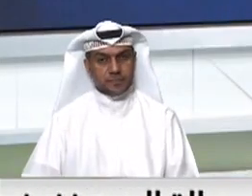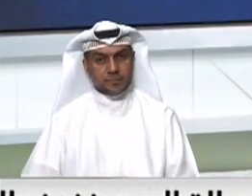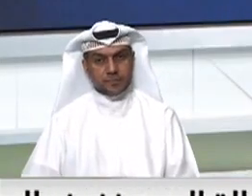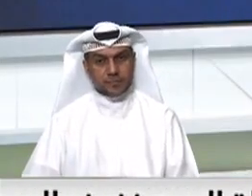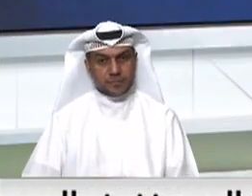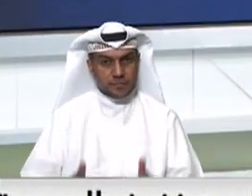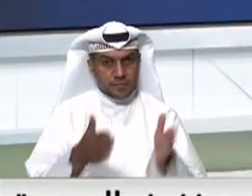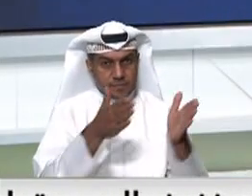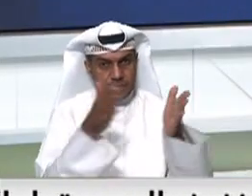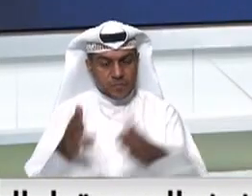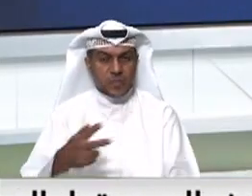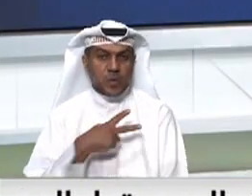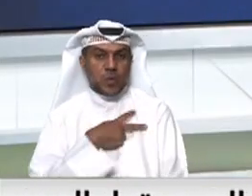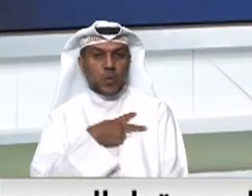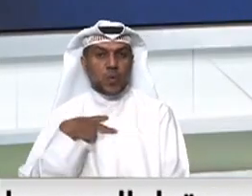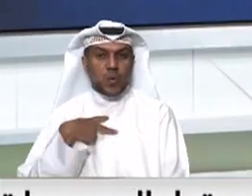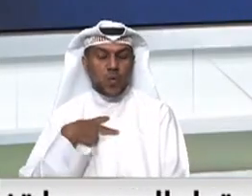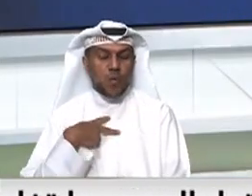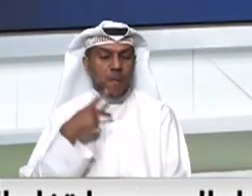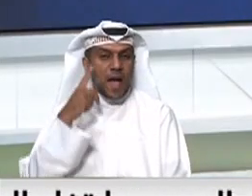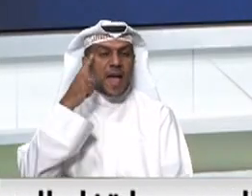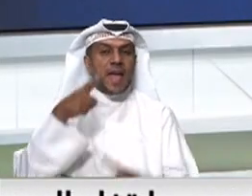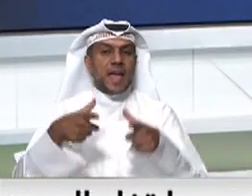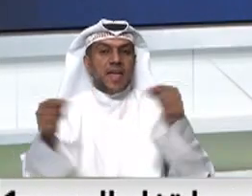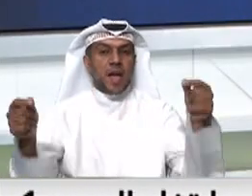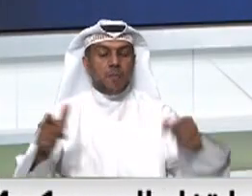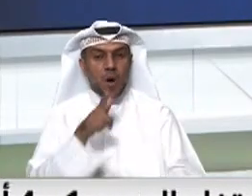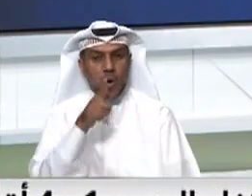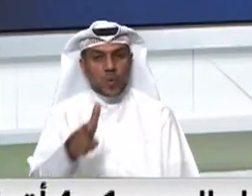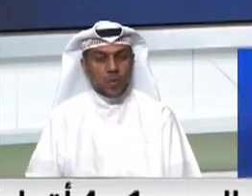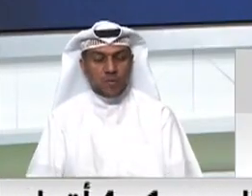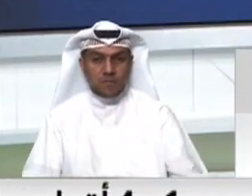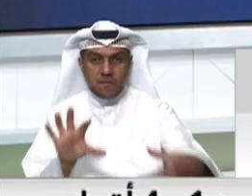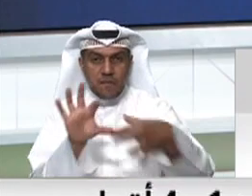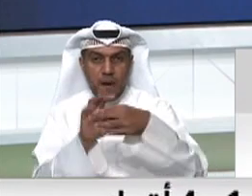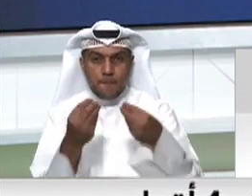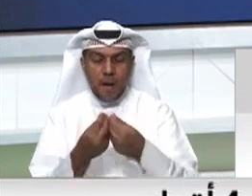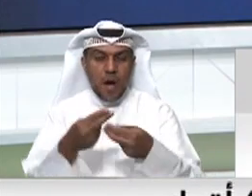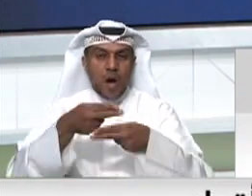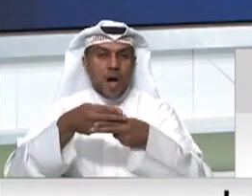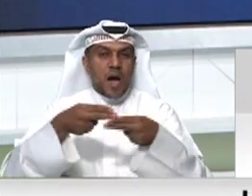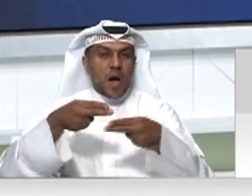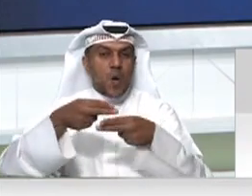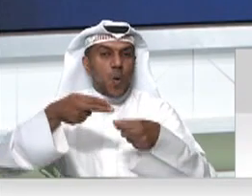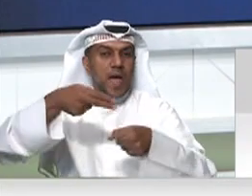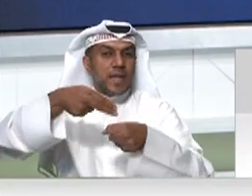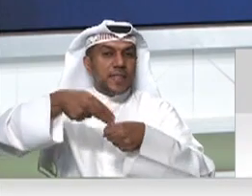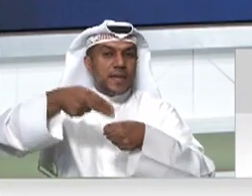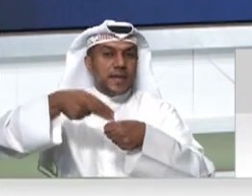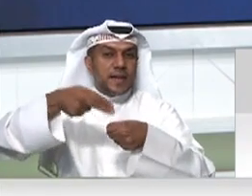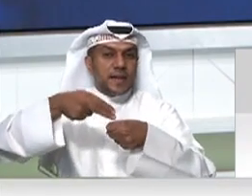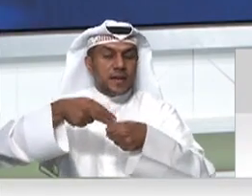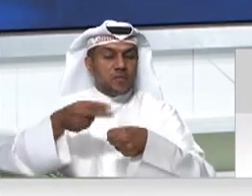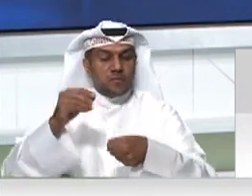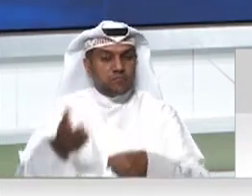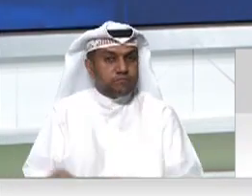أظهرت بيانات حكومية يابانية ارتفاعاً في صادرات النفط الخام الكويتي إلى اليابان في يوليو